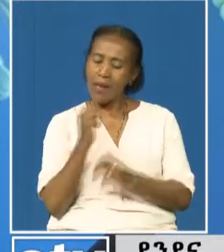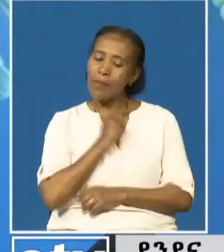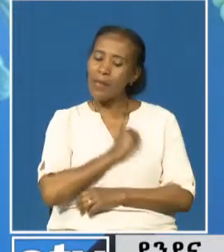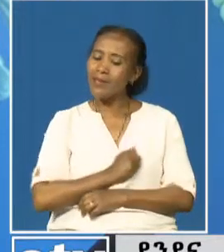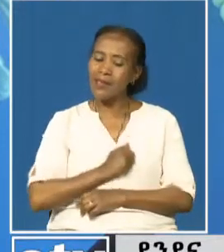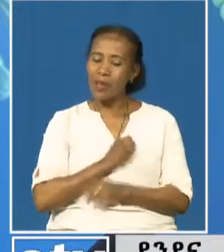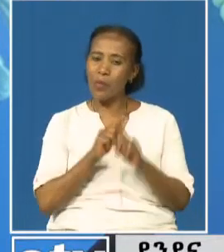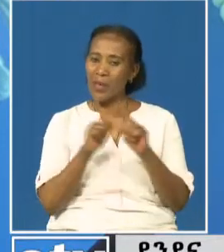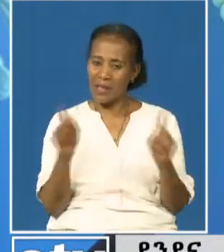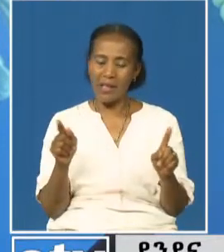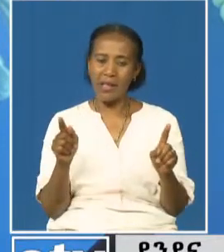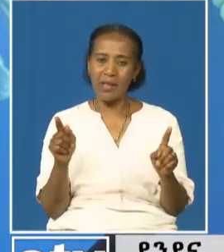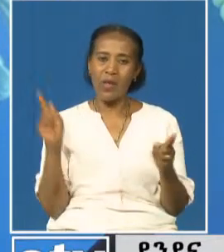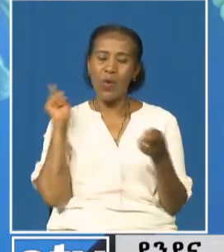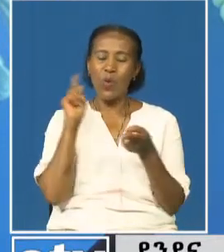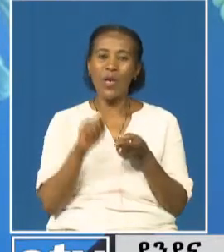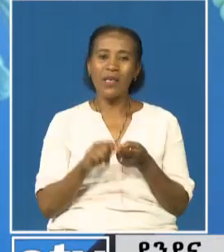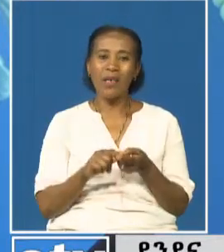ያዛዝናል። በተለይ ወደ